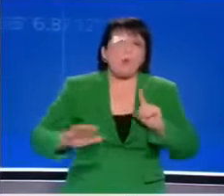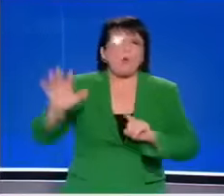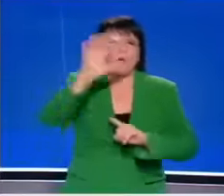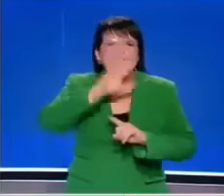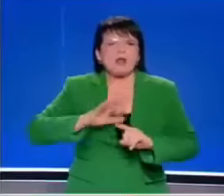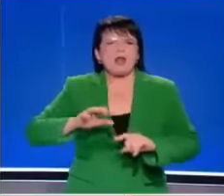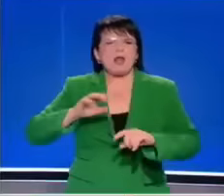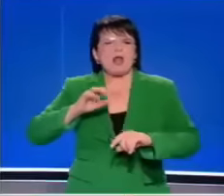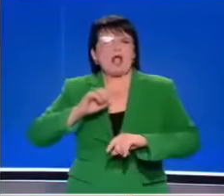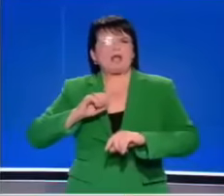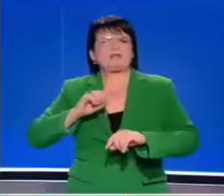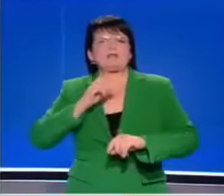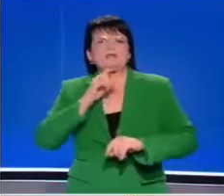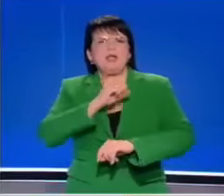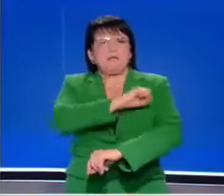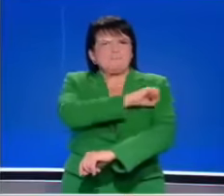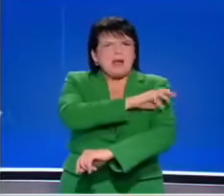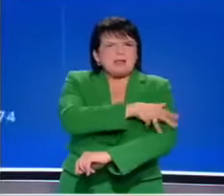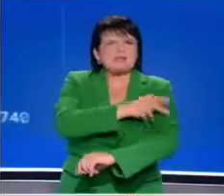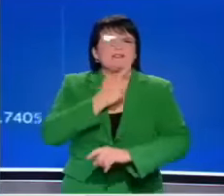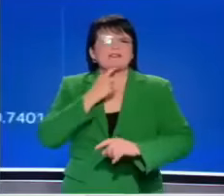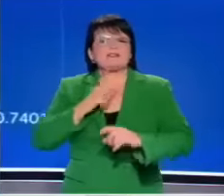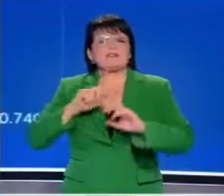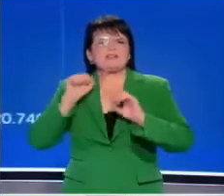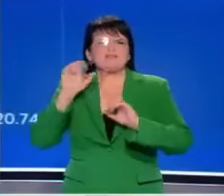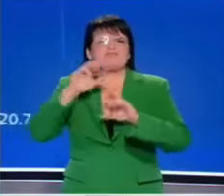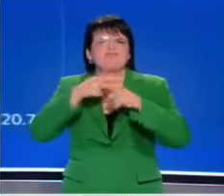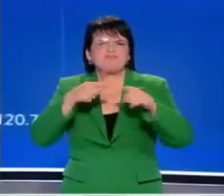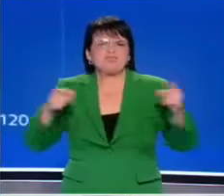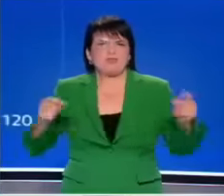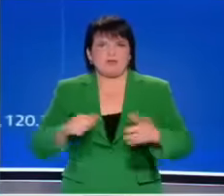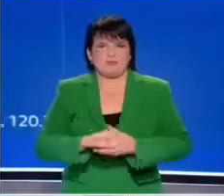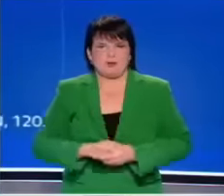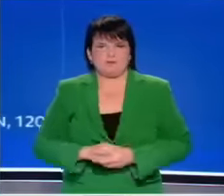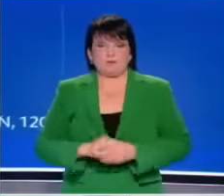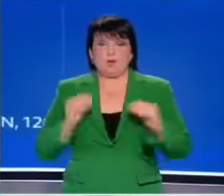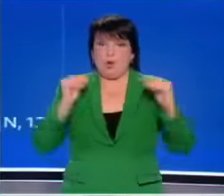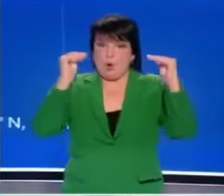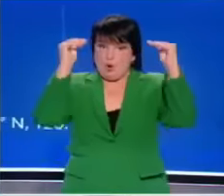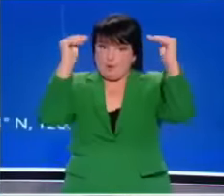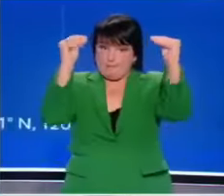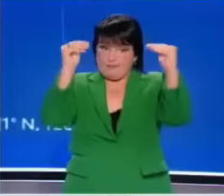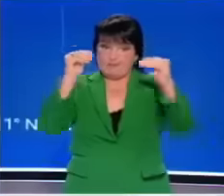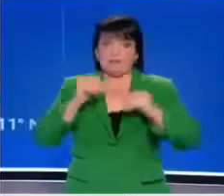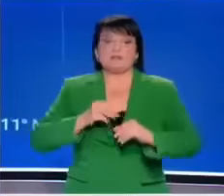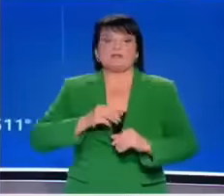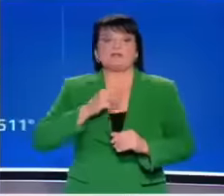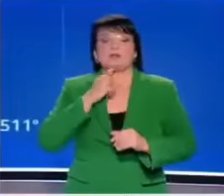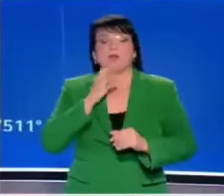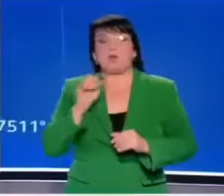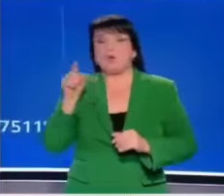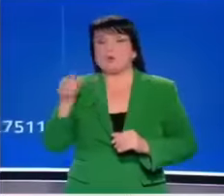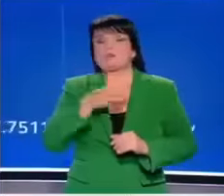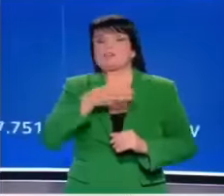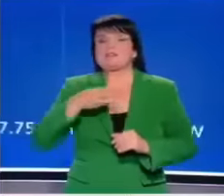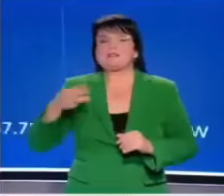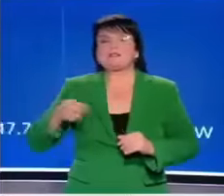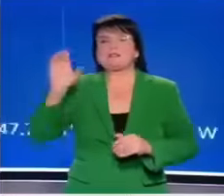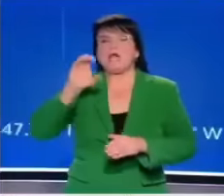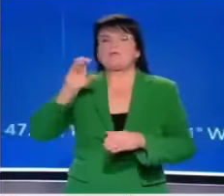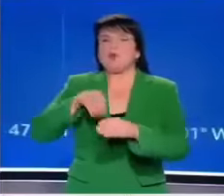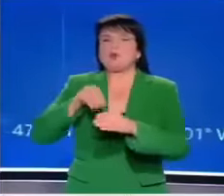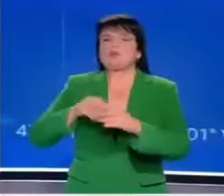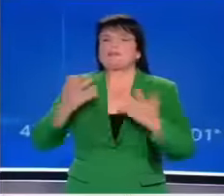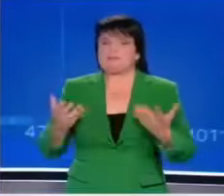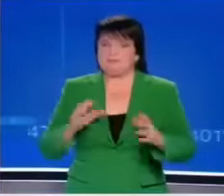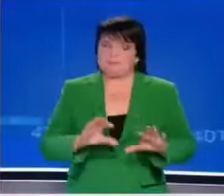εξωτερικό παλαιστίνη και θα συνεχίσουμε θα σας ρωτήσω σε λίγο για τον πήχη και που τον βάζετε για αυτές τις ευρωεκλογές αλλά θέλω να